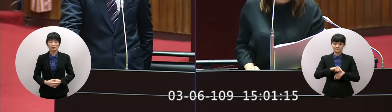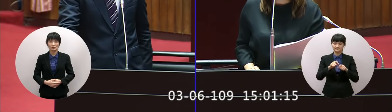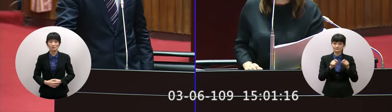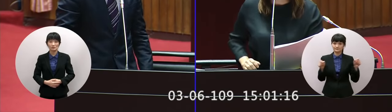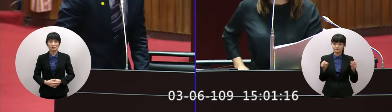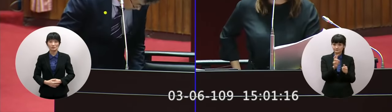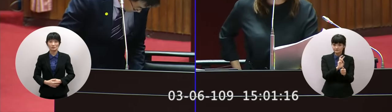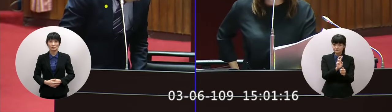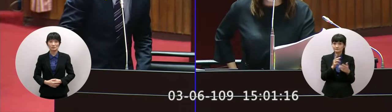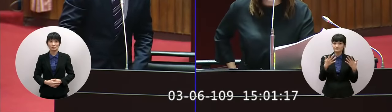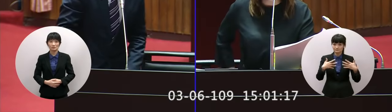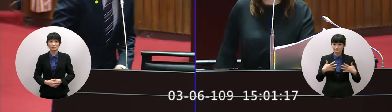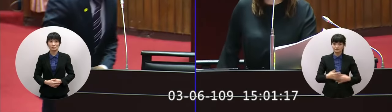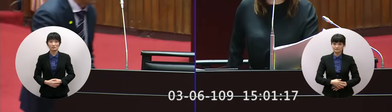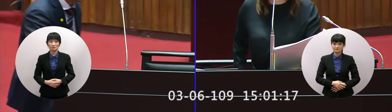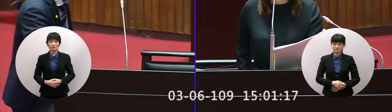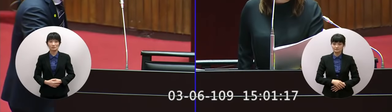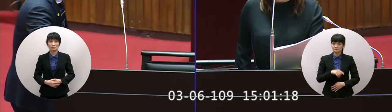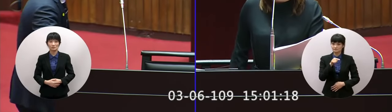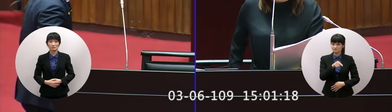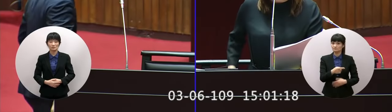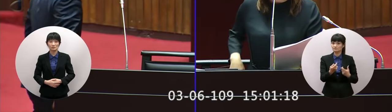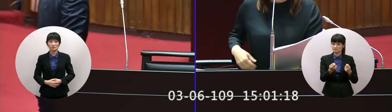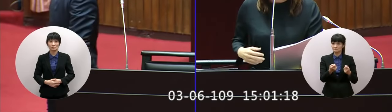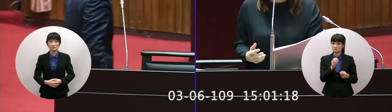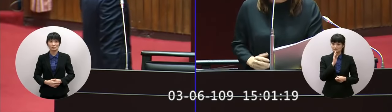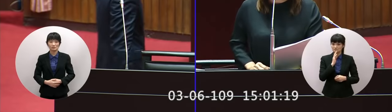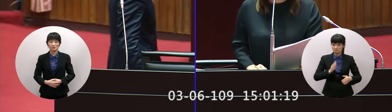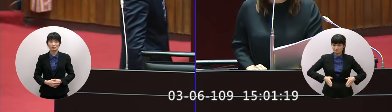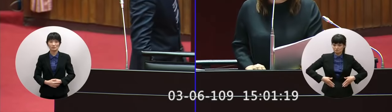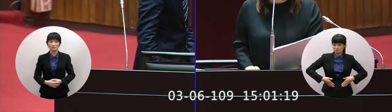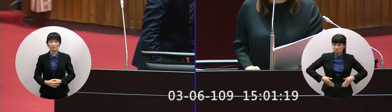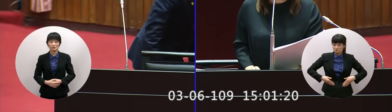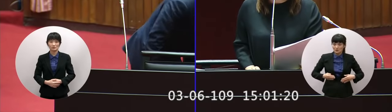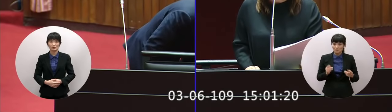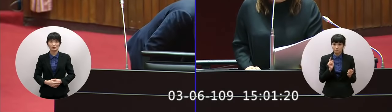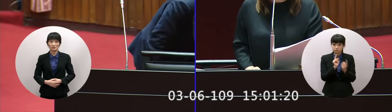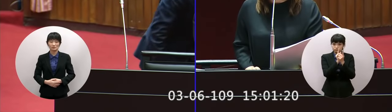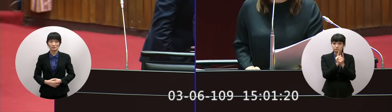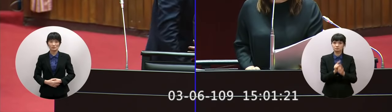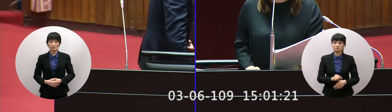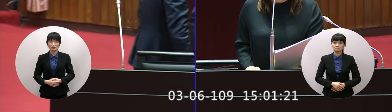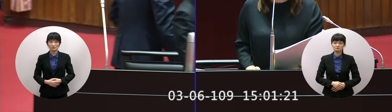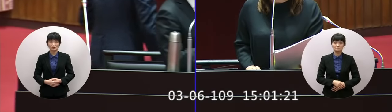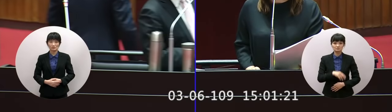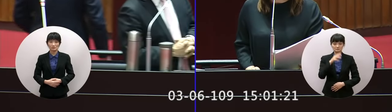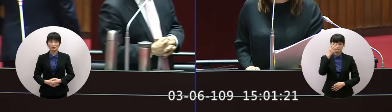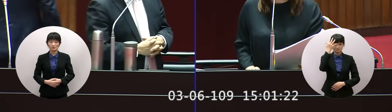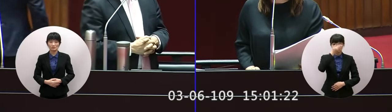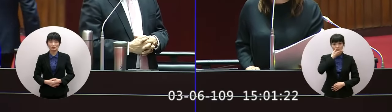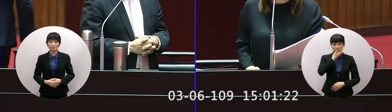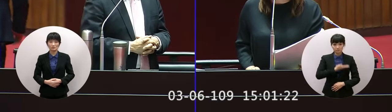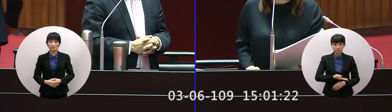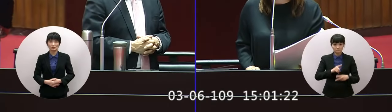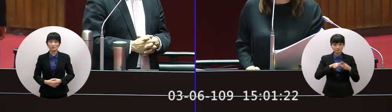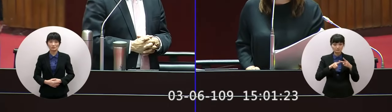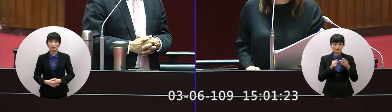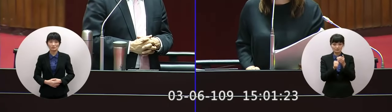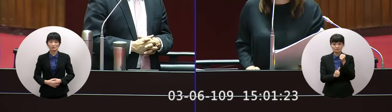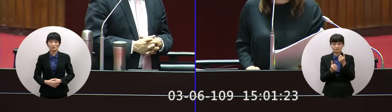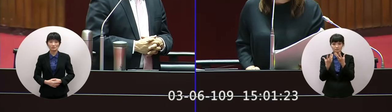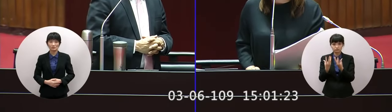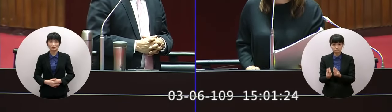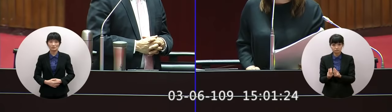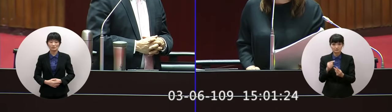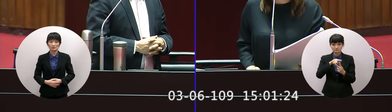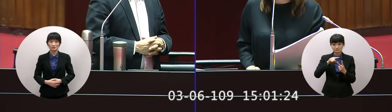问题，因为这个可能也是迫切我们会面临到的，就是高龄加上少子化，这是全球共同的